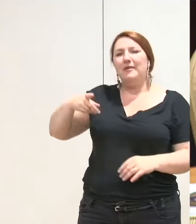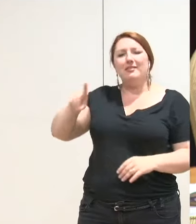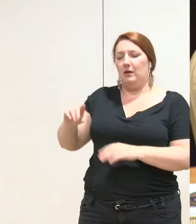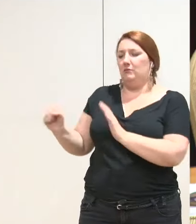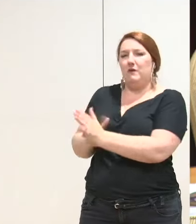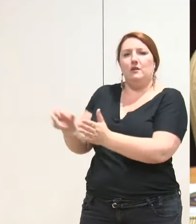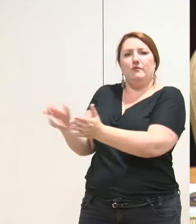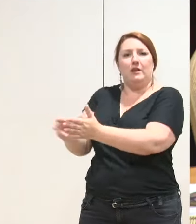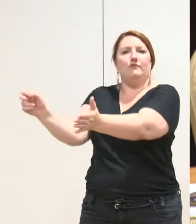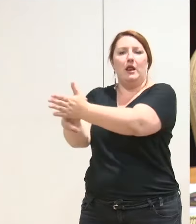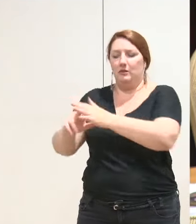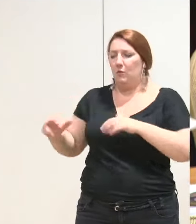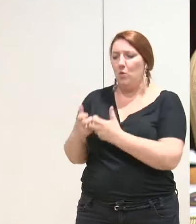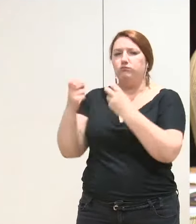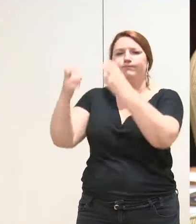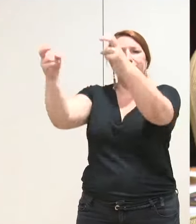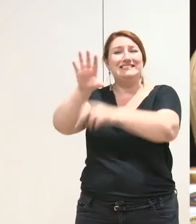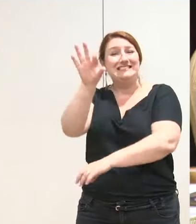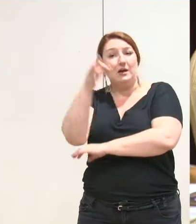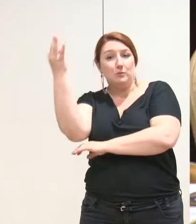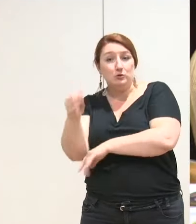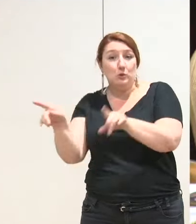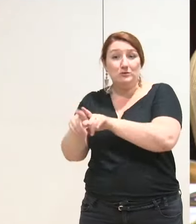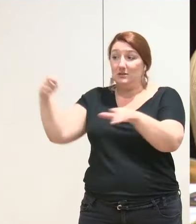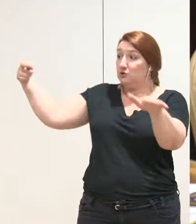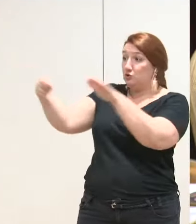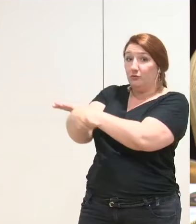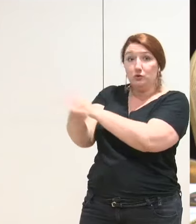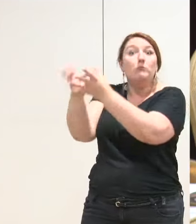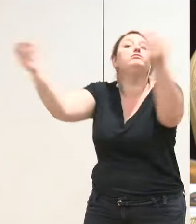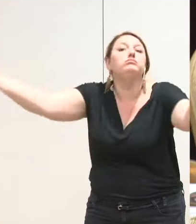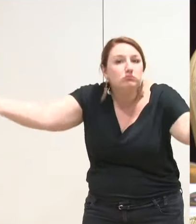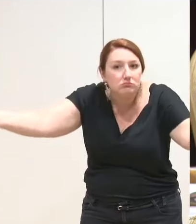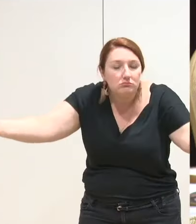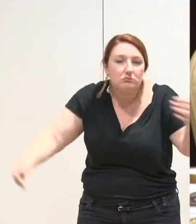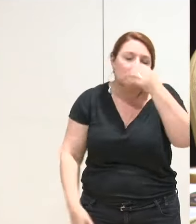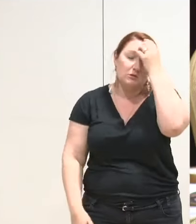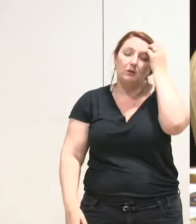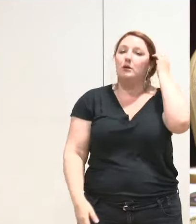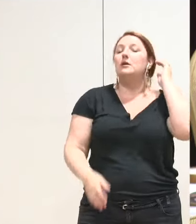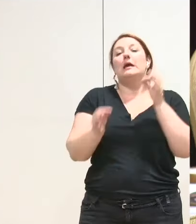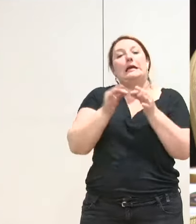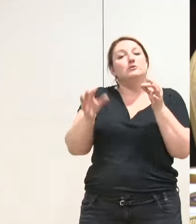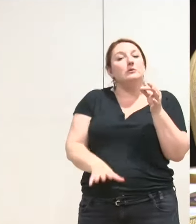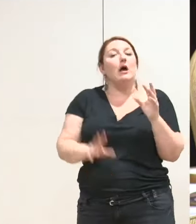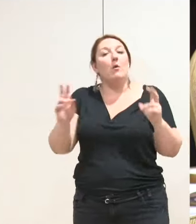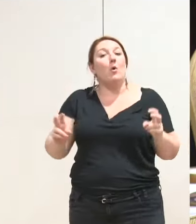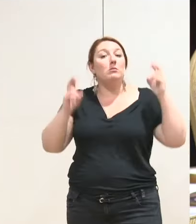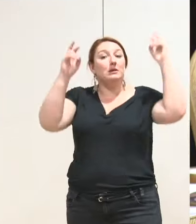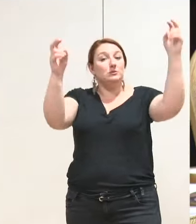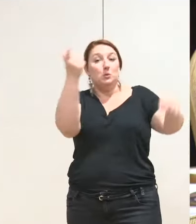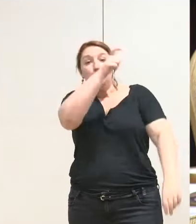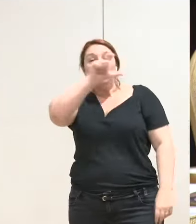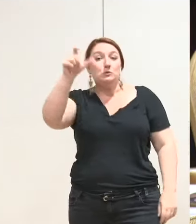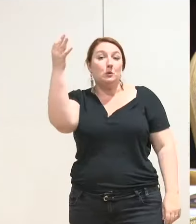augmentation de 50% et des subventions attendues qui ont disparu finalement on a eu une augmentation de pratiquement 200